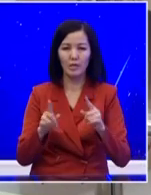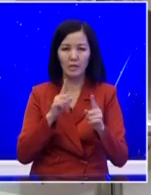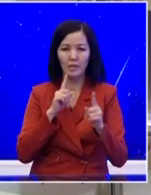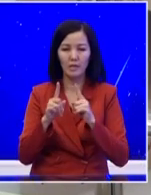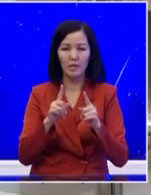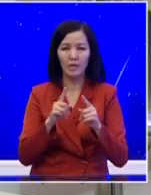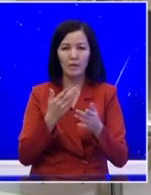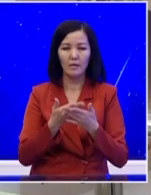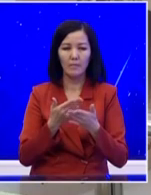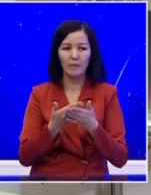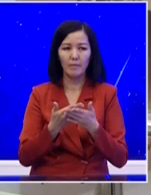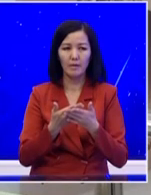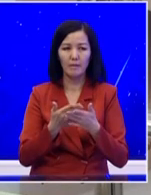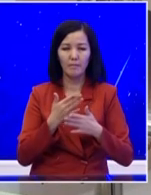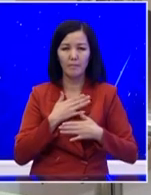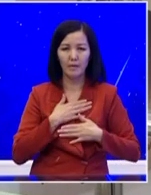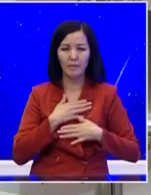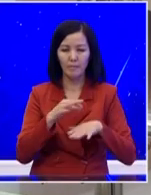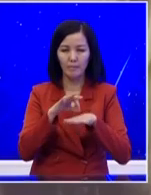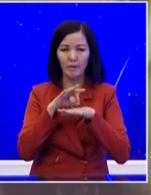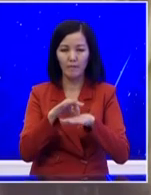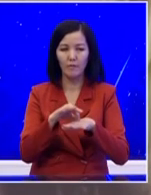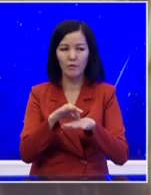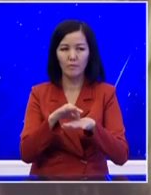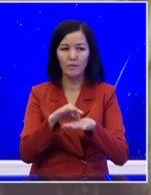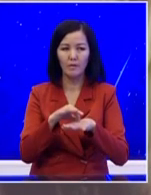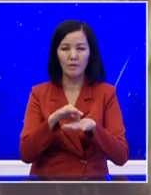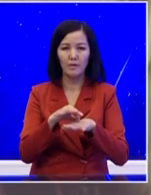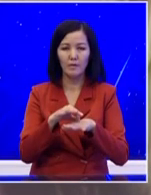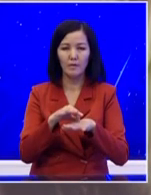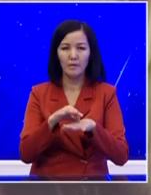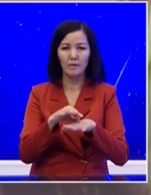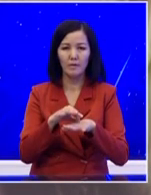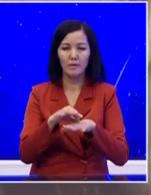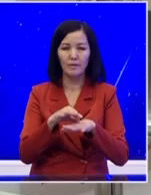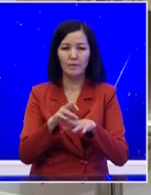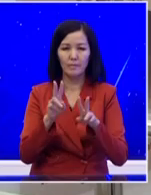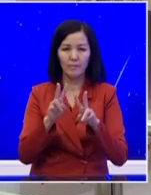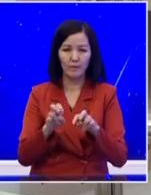бытового насилия, тогда мы проводим специальные мероприятия,